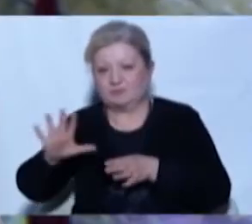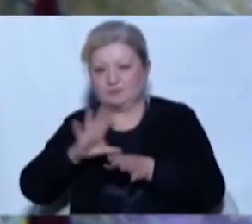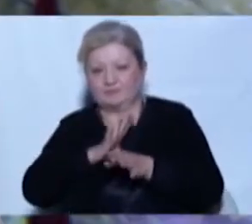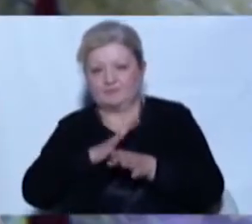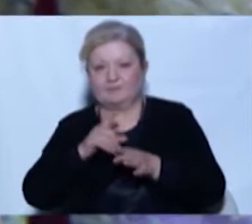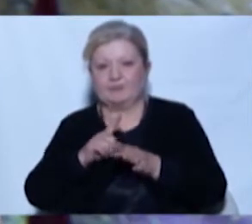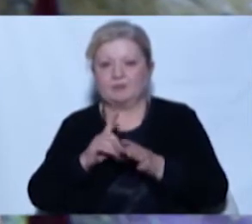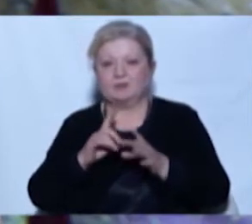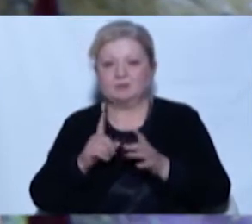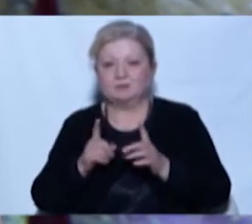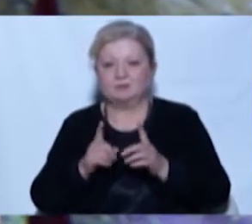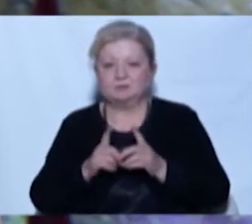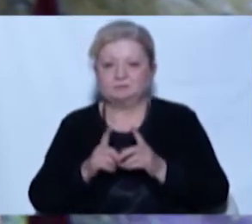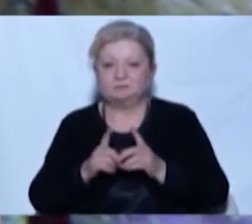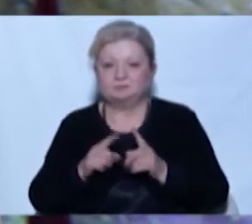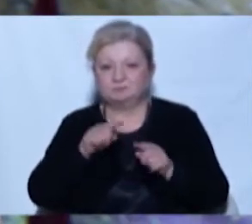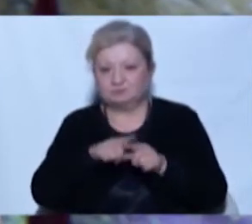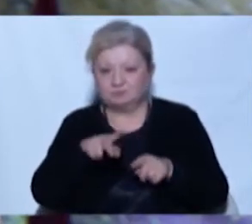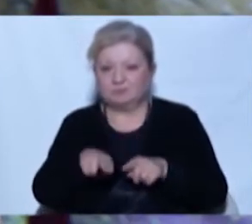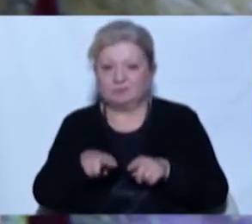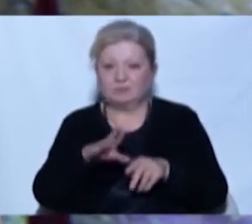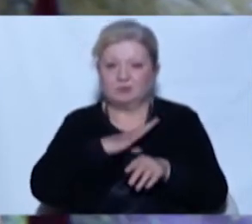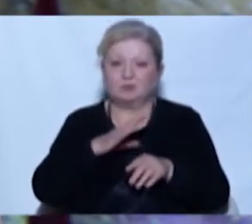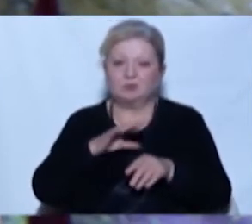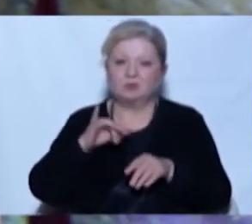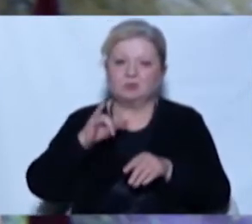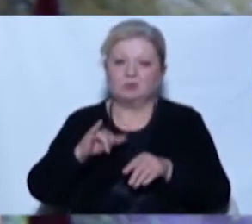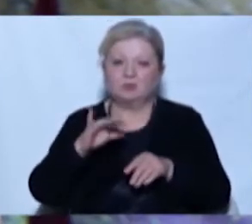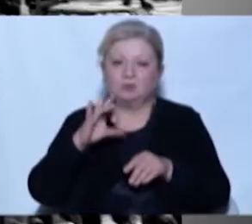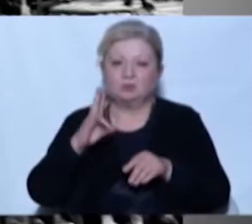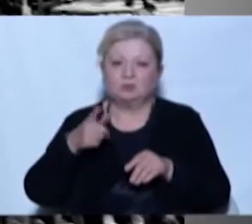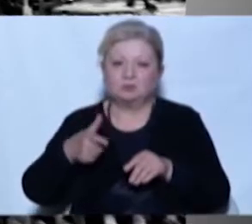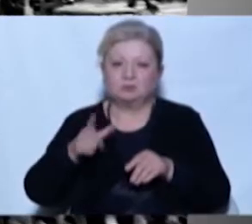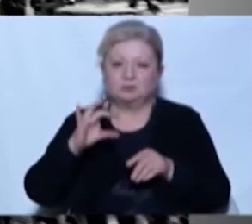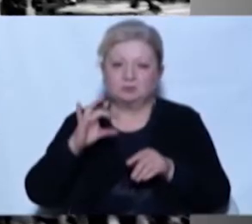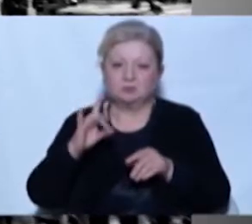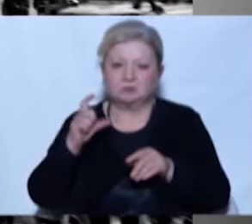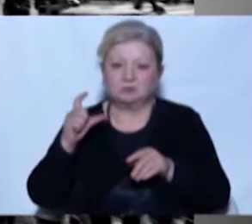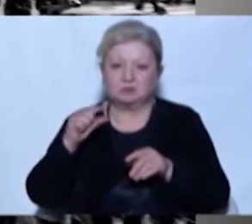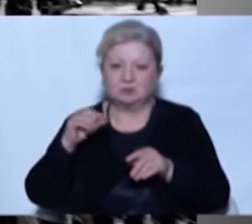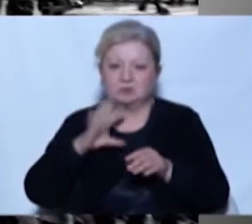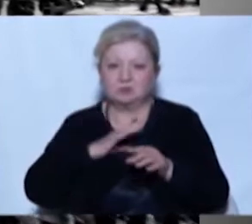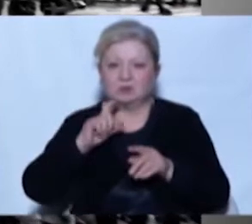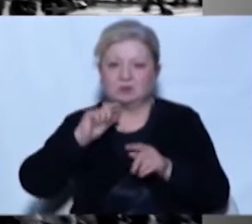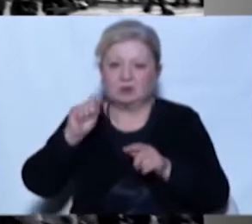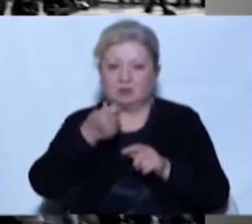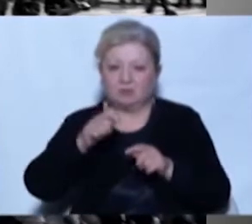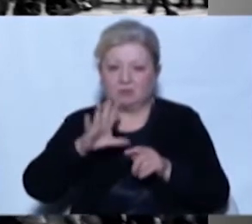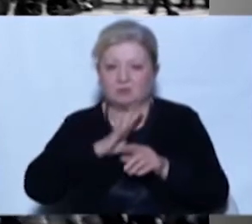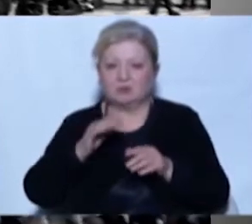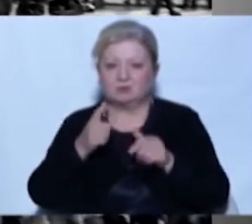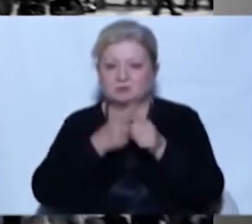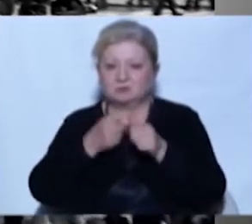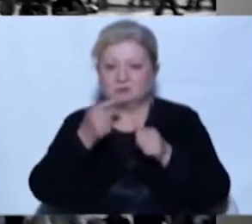უფრო მშვიდობიანი აღმოჩნდა ამ თვალსაზრისით უნგრეთში რევოლუცია. უნგრეთის რევოლუციას წყნარ რევოლუციას